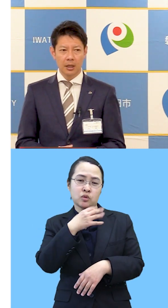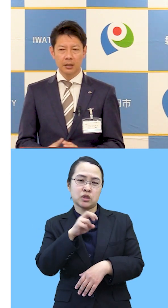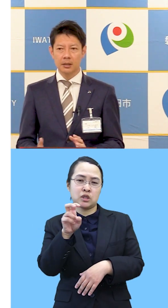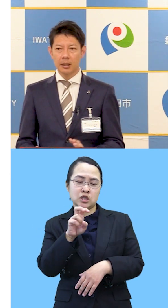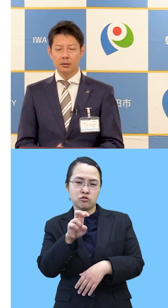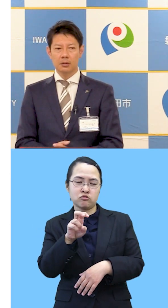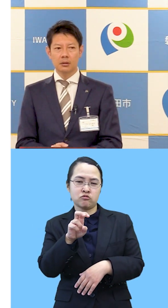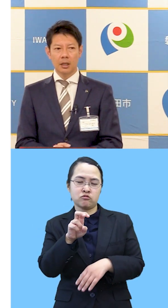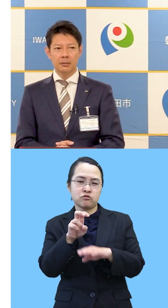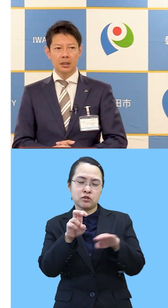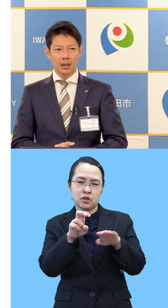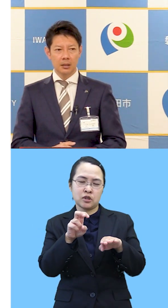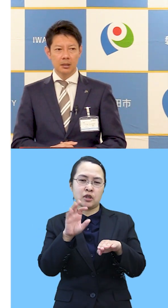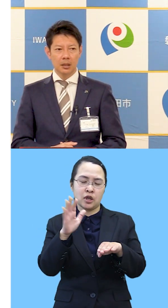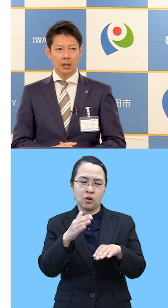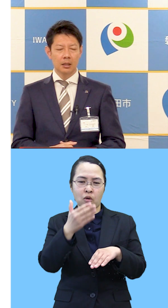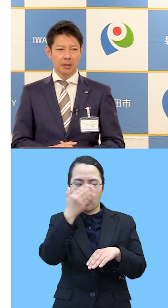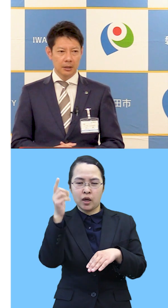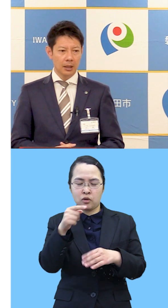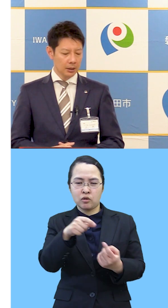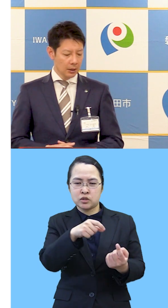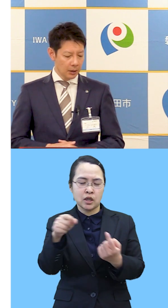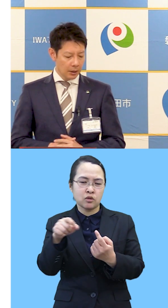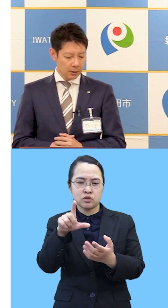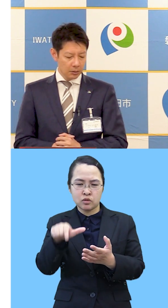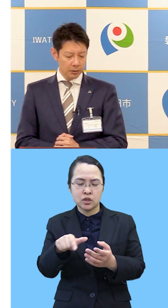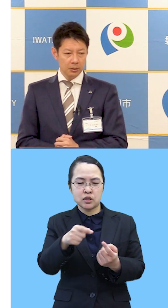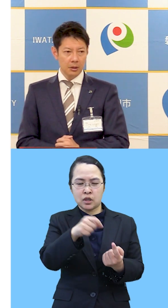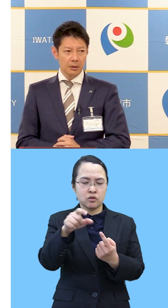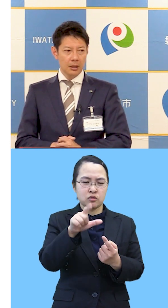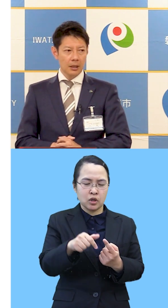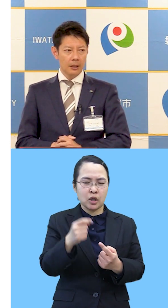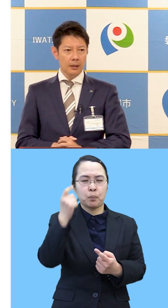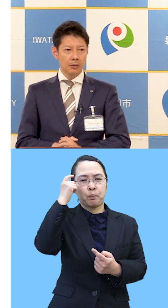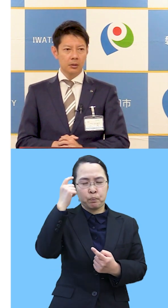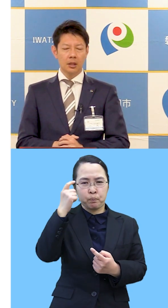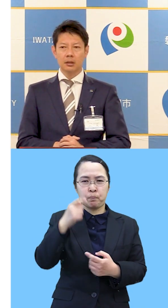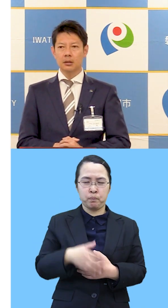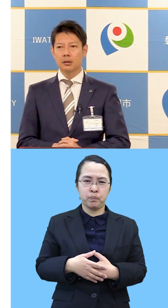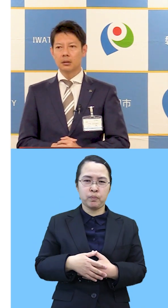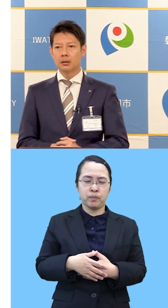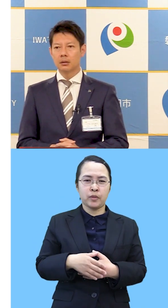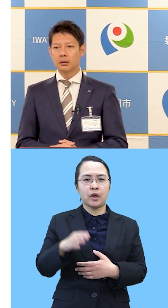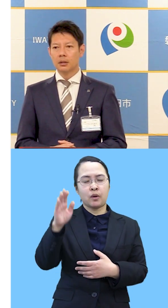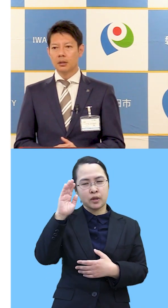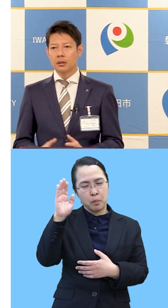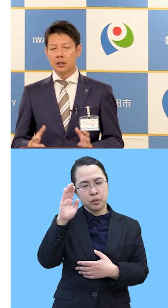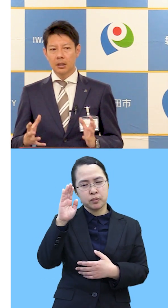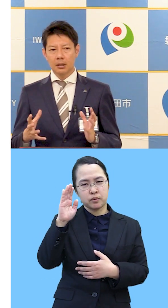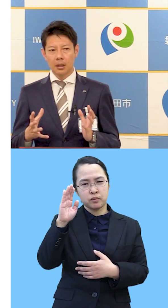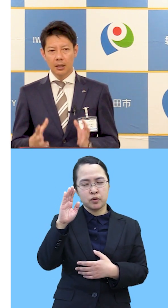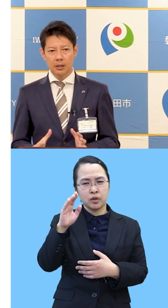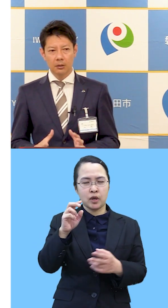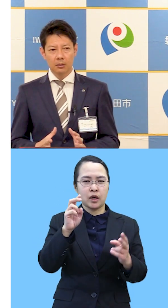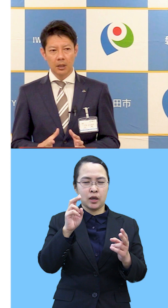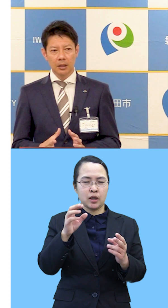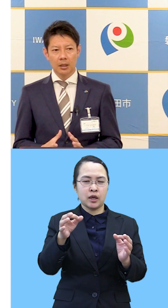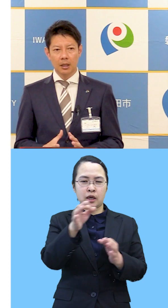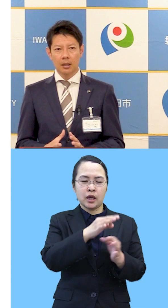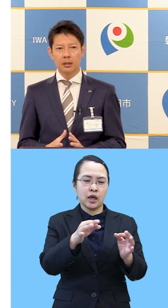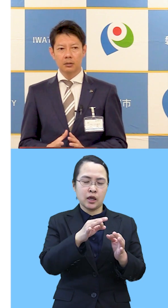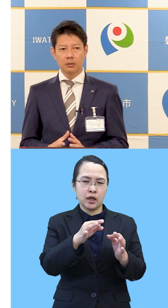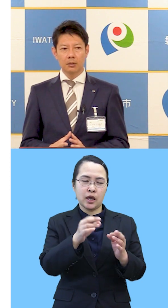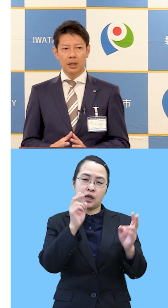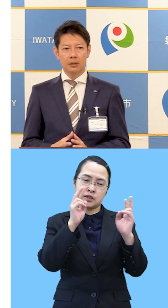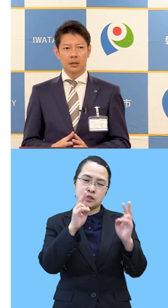ども、若手採用するたんびに感じていました。そういう意味で、おそらく経営者の方